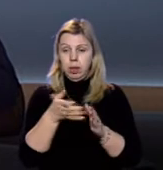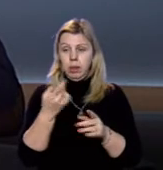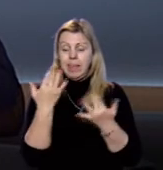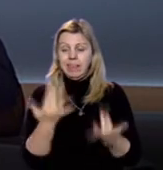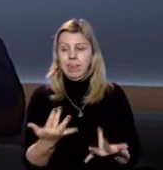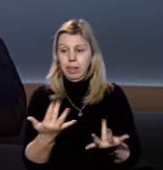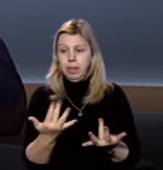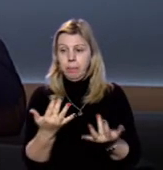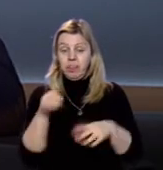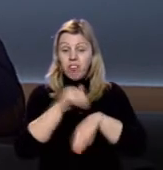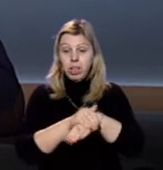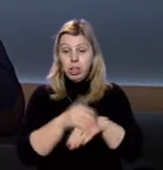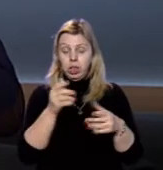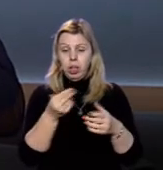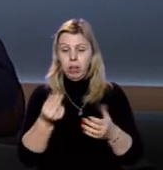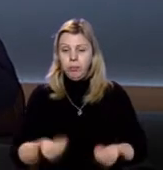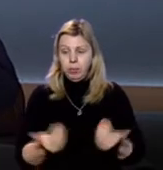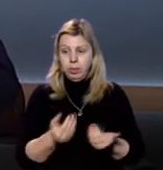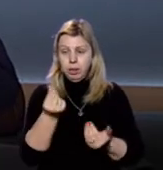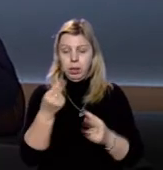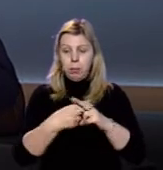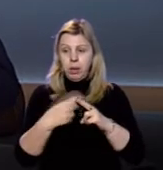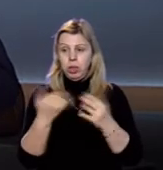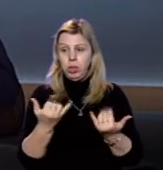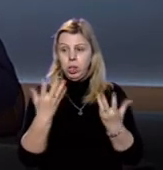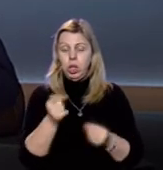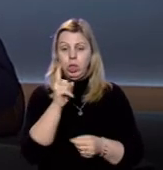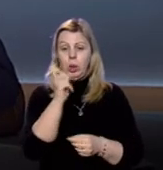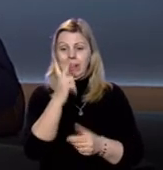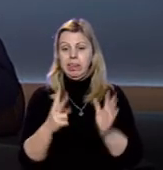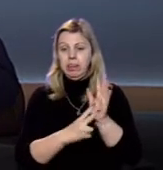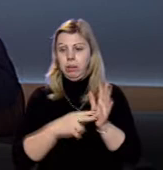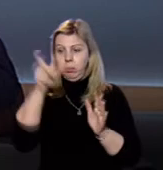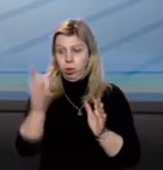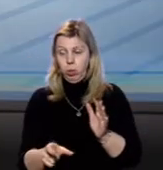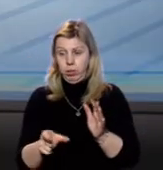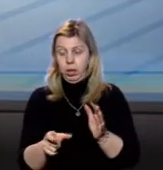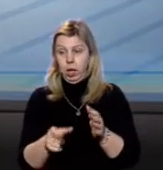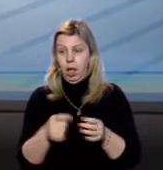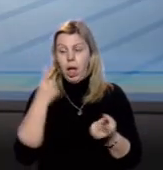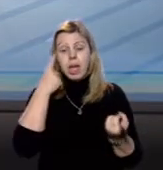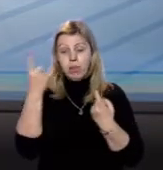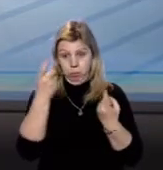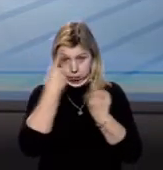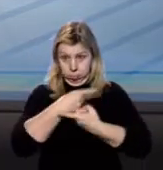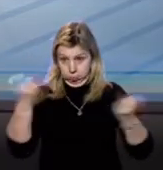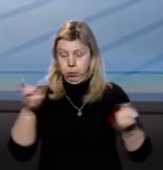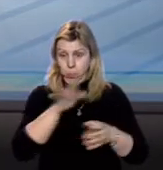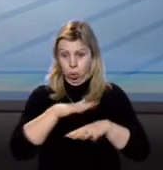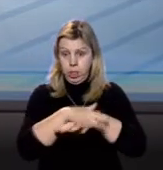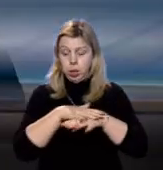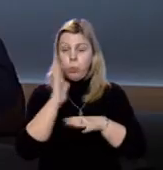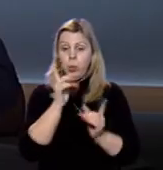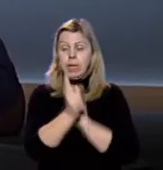нас кількість фактично готівкових пільговиків на сьогоднішній день є тільки 137 таких. Інформувало ви населення про те, що відбудуться